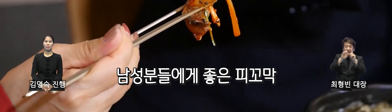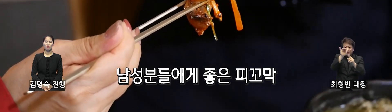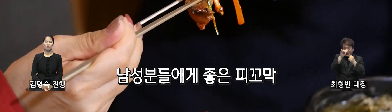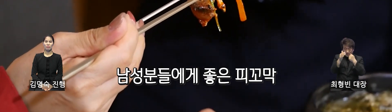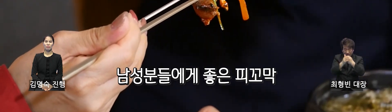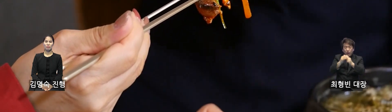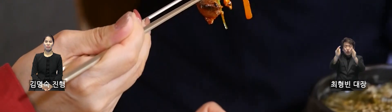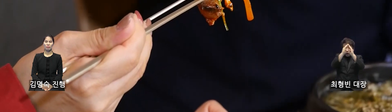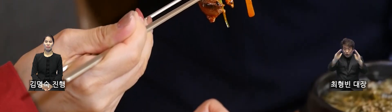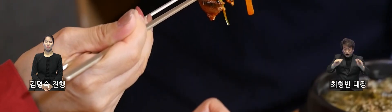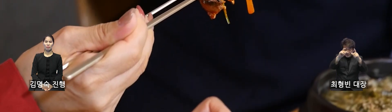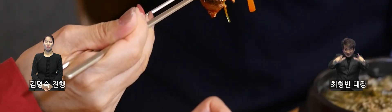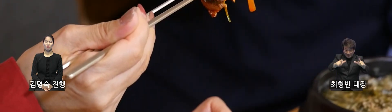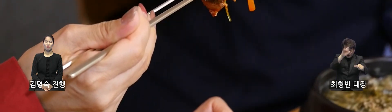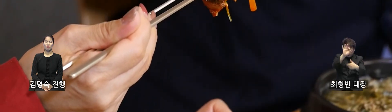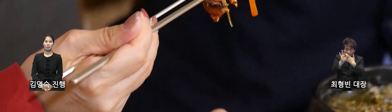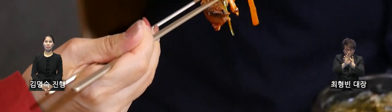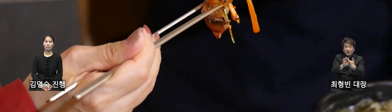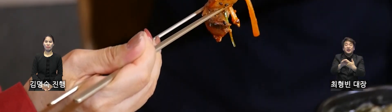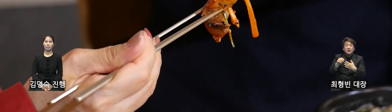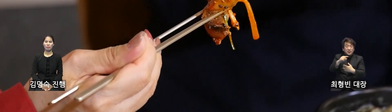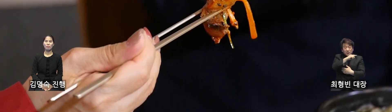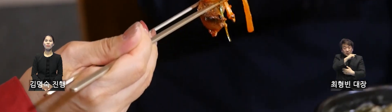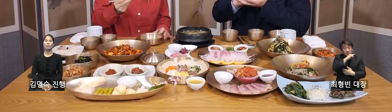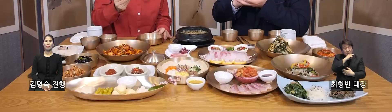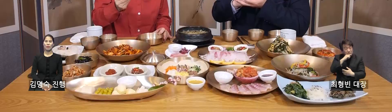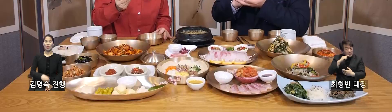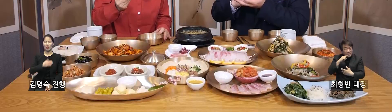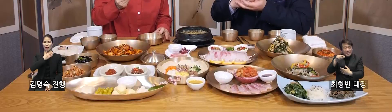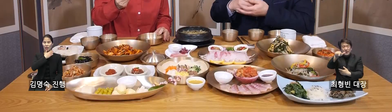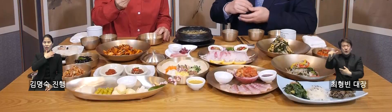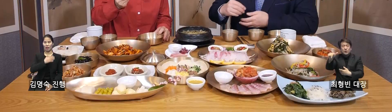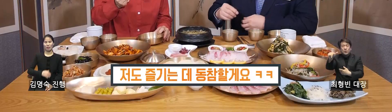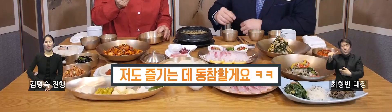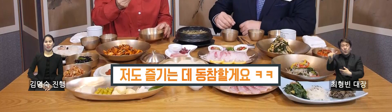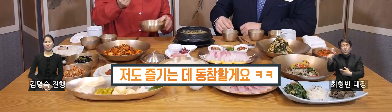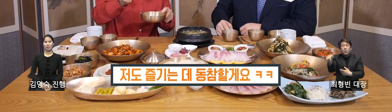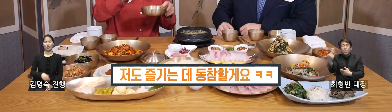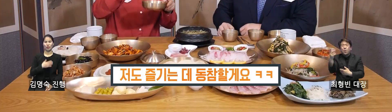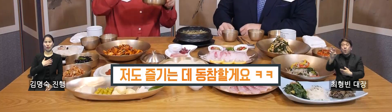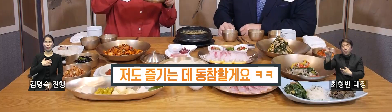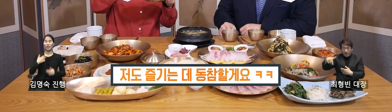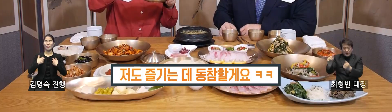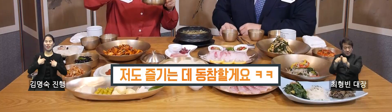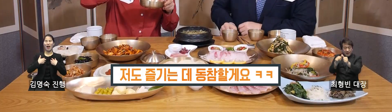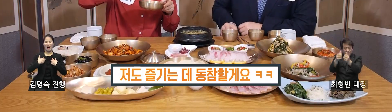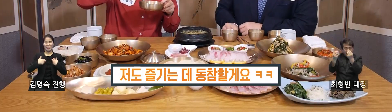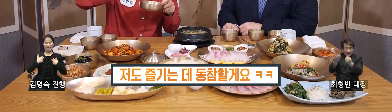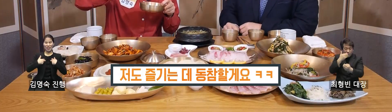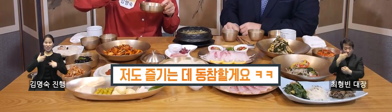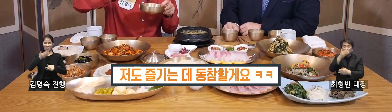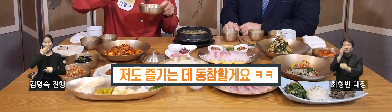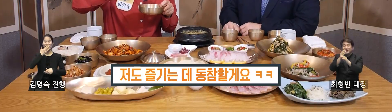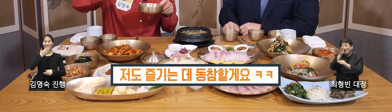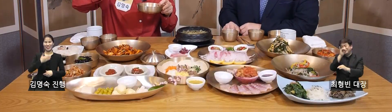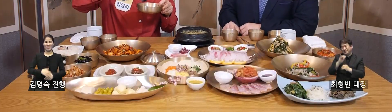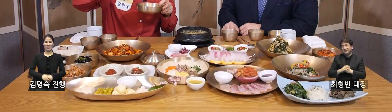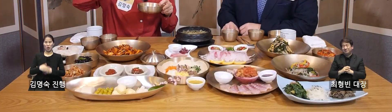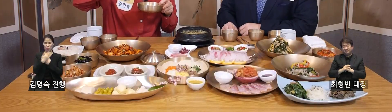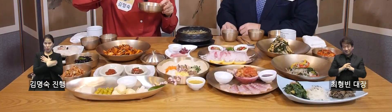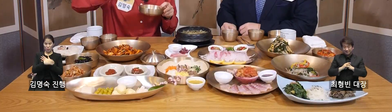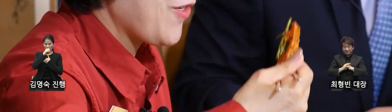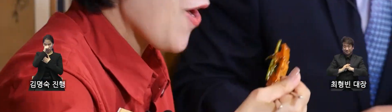차해서 가면 요 입히고 마크를 남자분들은 정책의 목사와 금 저도 지금 보도록 하겠습니다 예 몸에